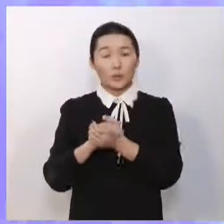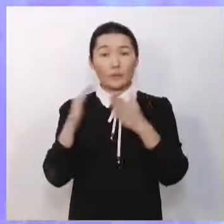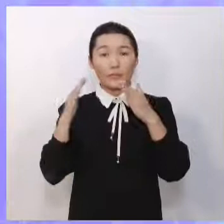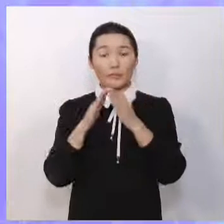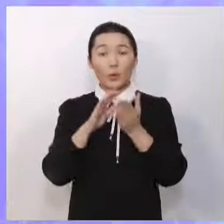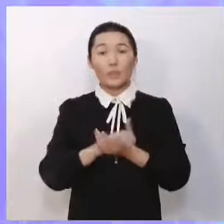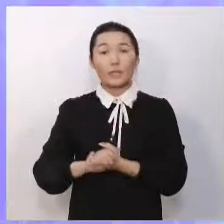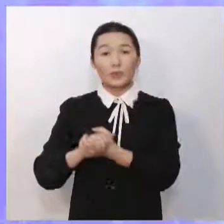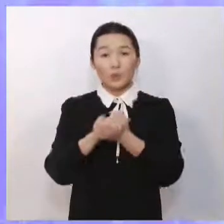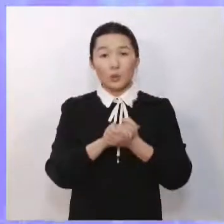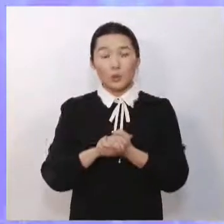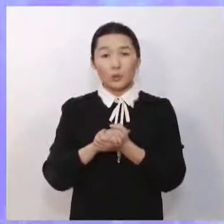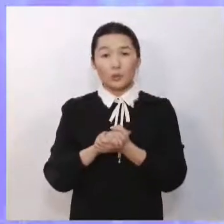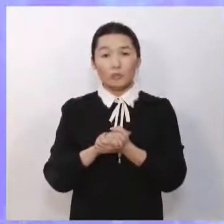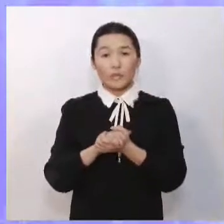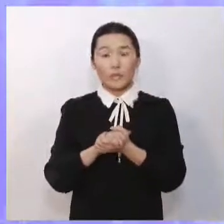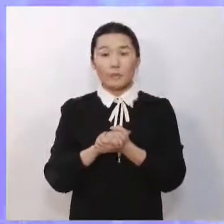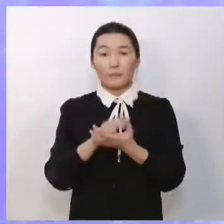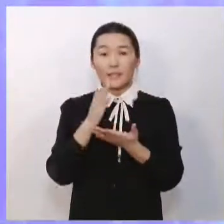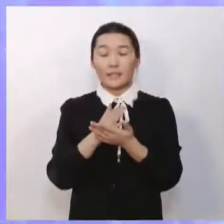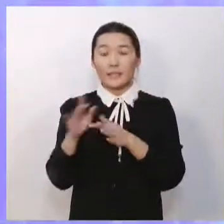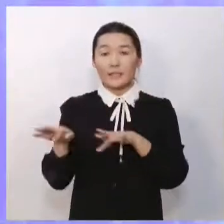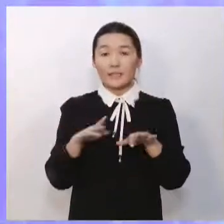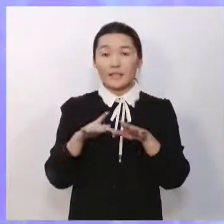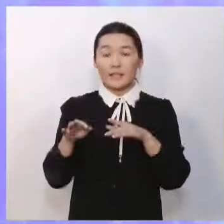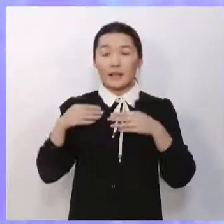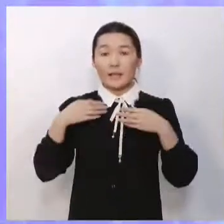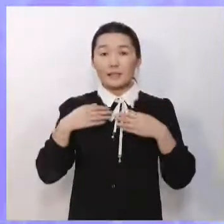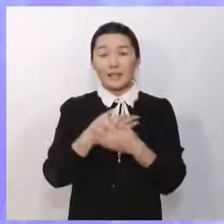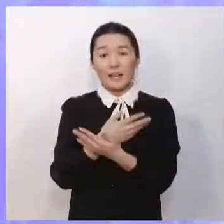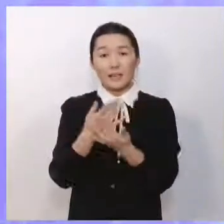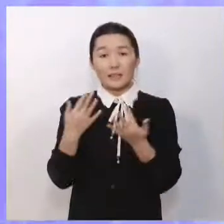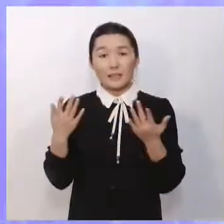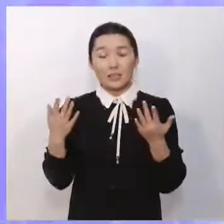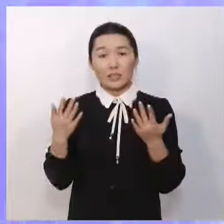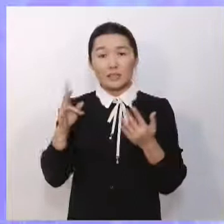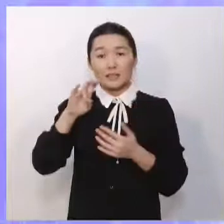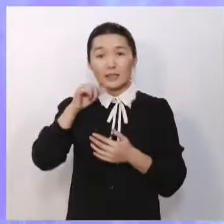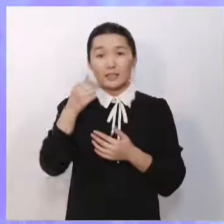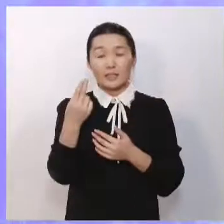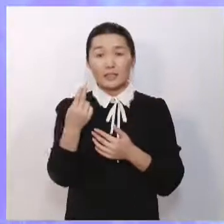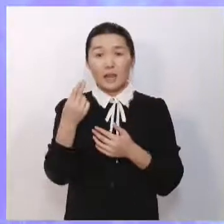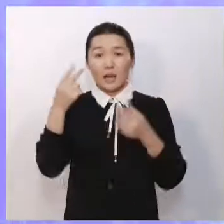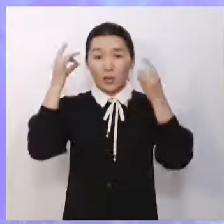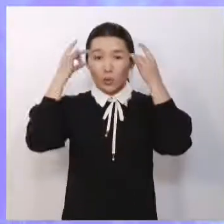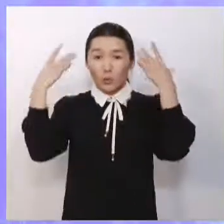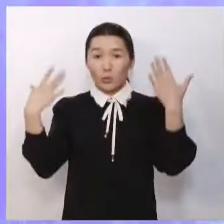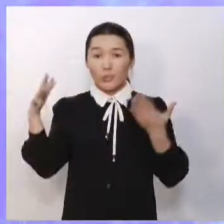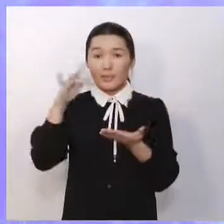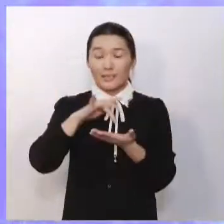дружбы ведут деятельность различные национальные культурные центры. Для каждого из